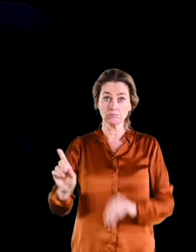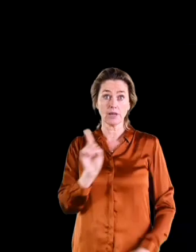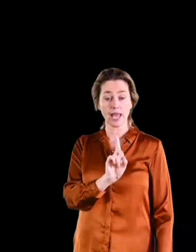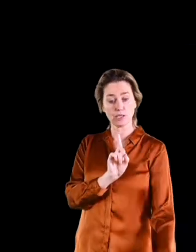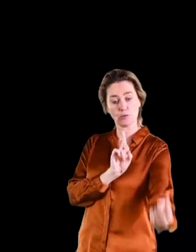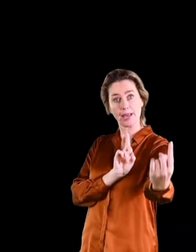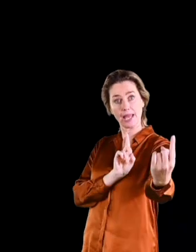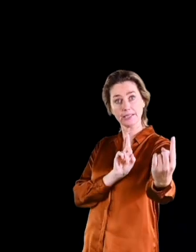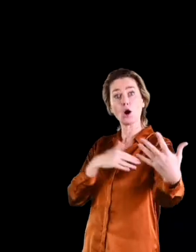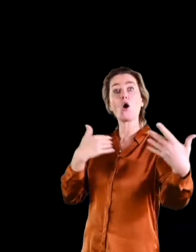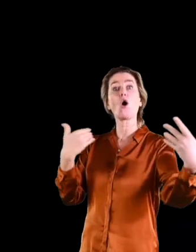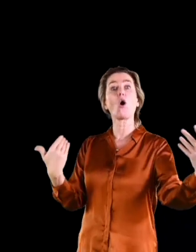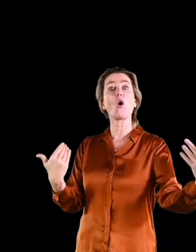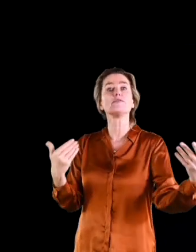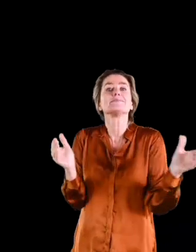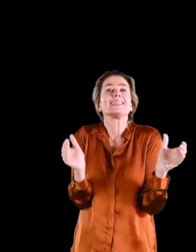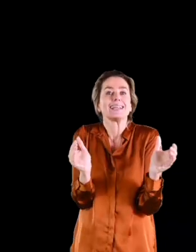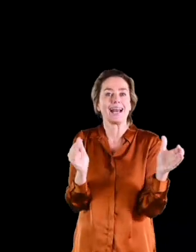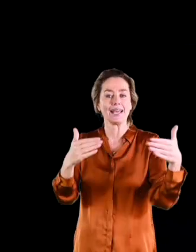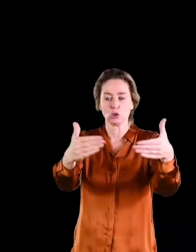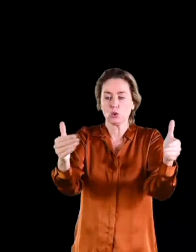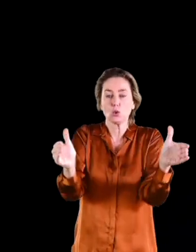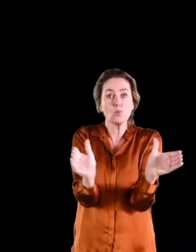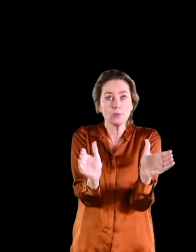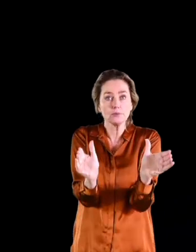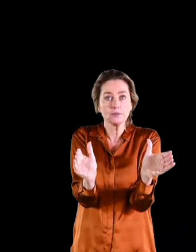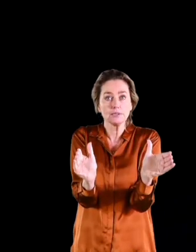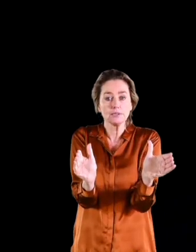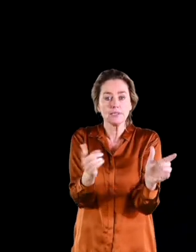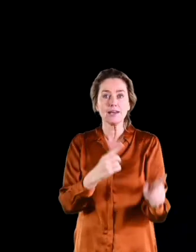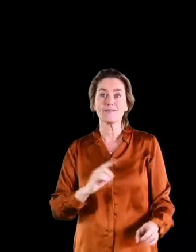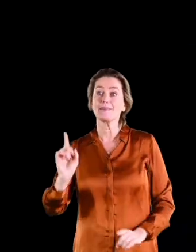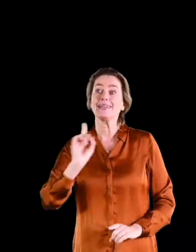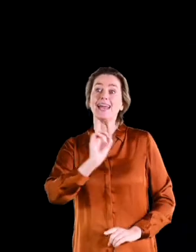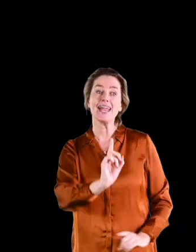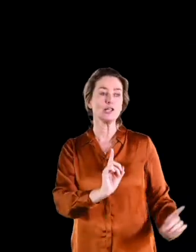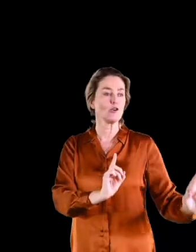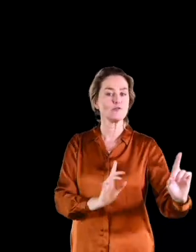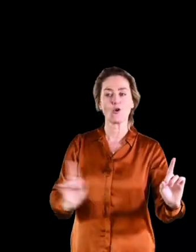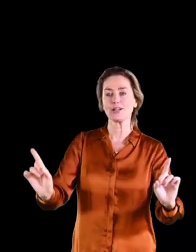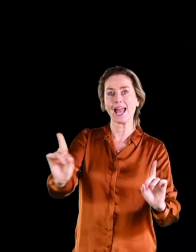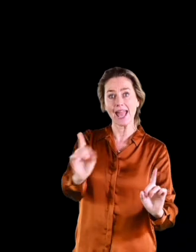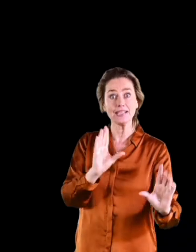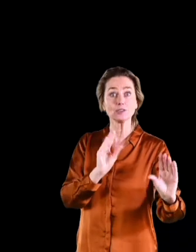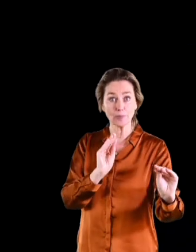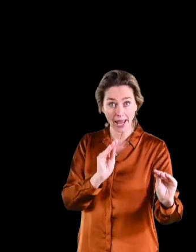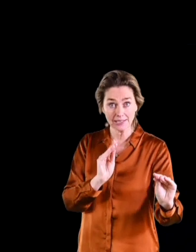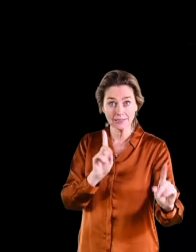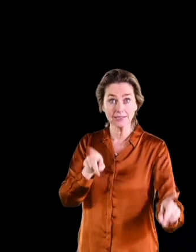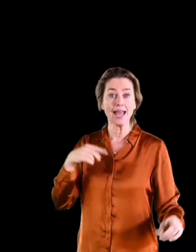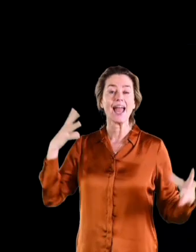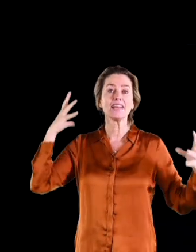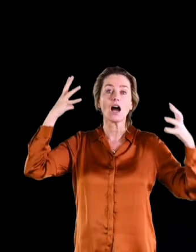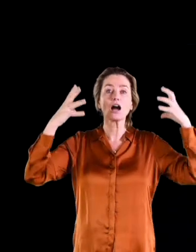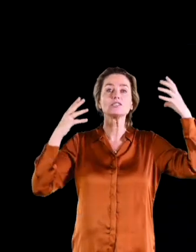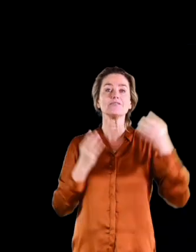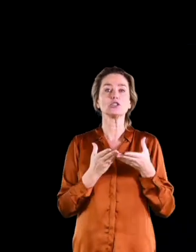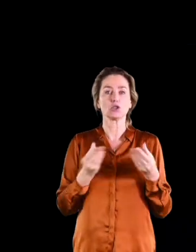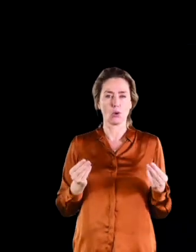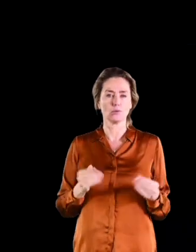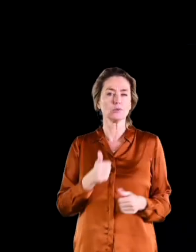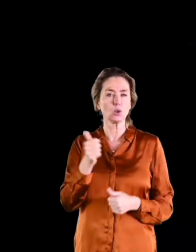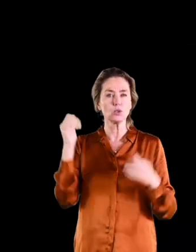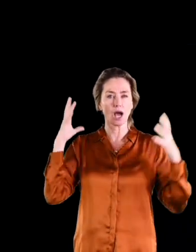1-op-1 of in een kleine groep waarbij men 1-voor-1 spreekt. En de akoestiek is droog, een goede